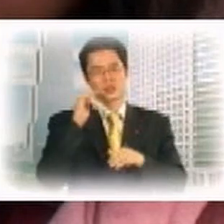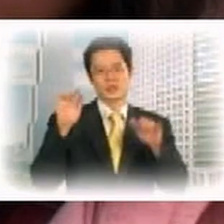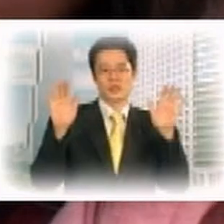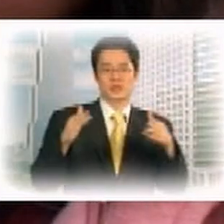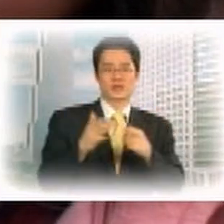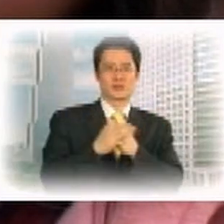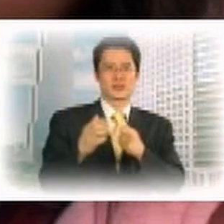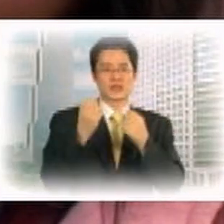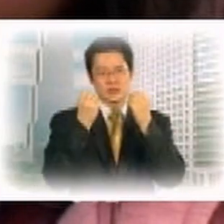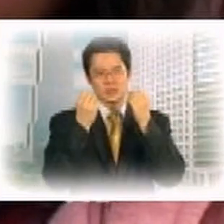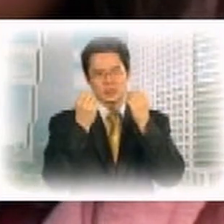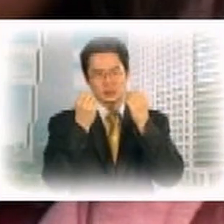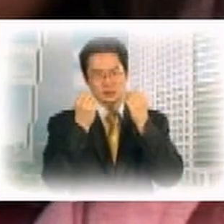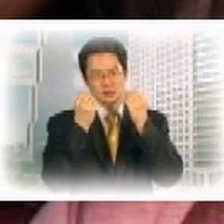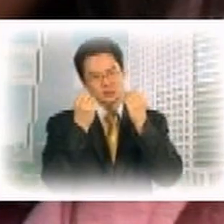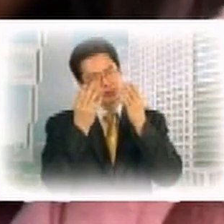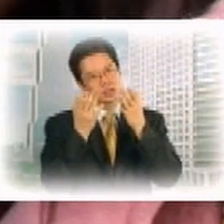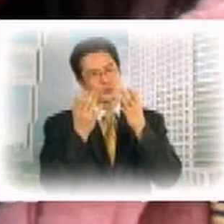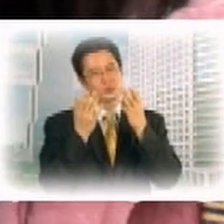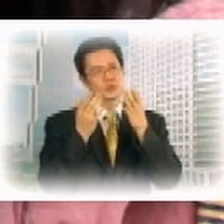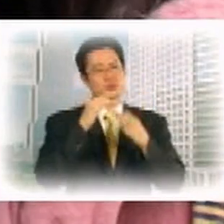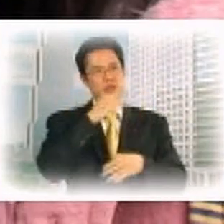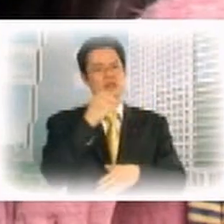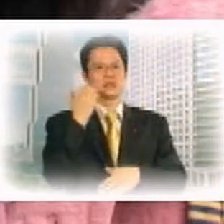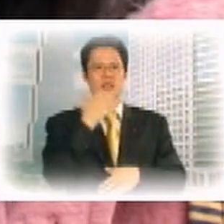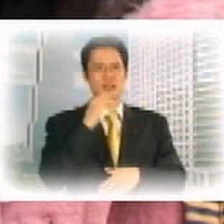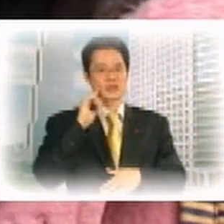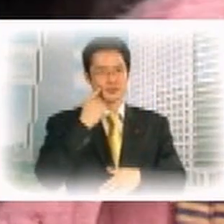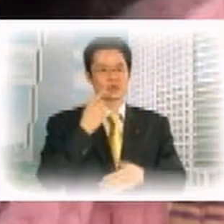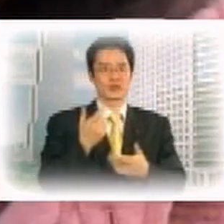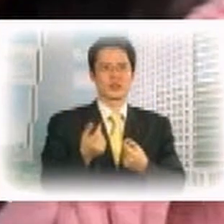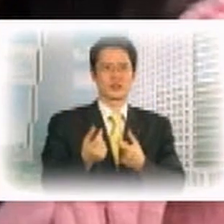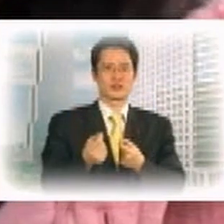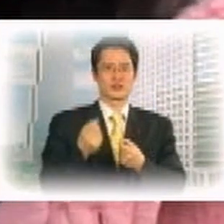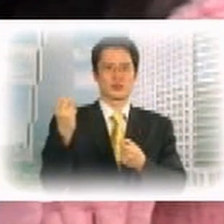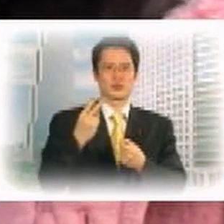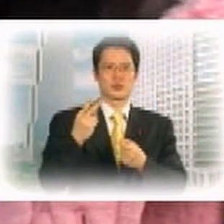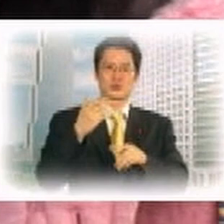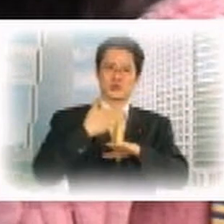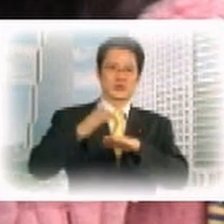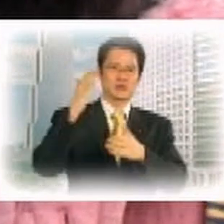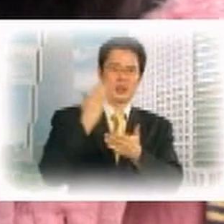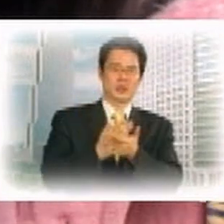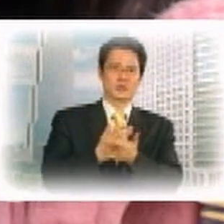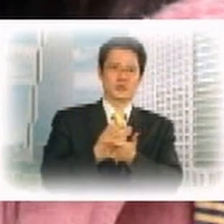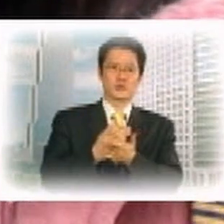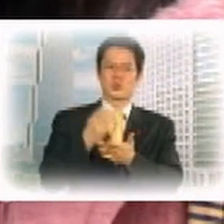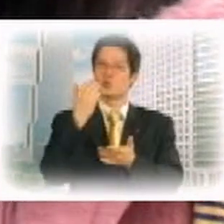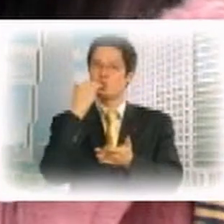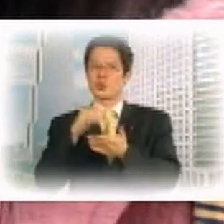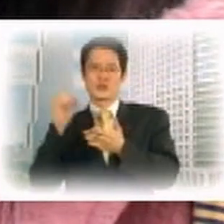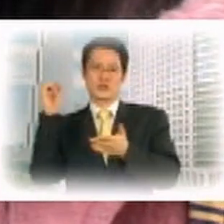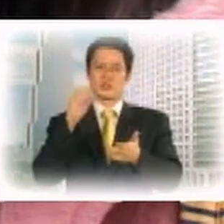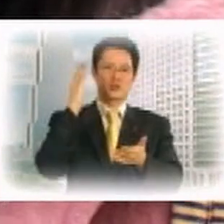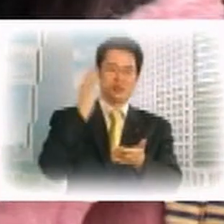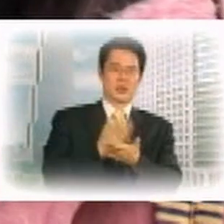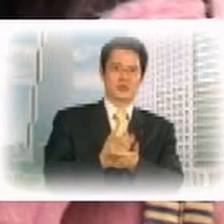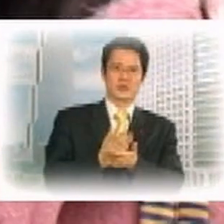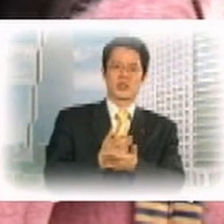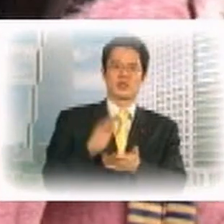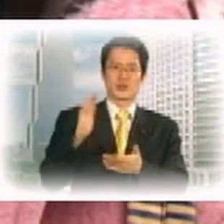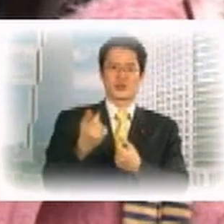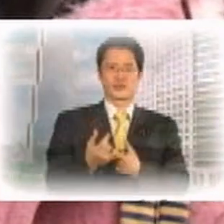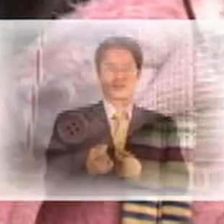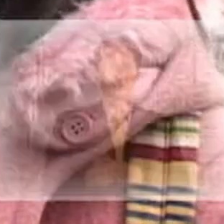평소에 못 봤던 새들이니까 신기하고 예뻐요. 새들이 있을 때 내쫓지 말고 돌려주지 말고 많이